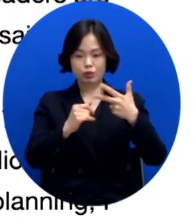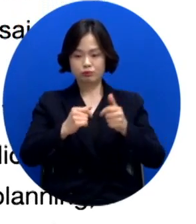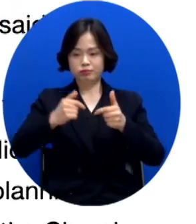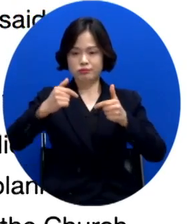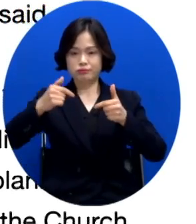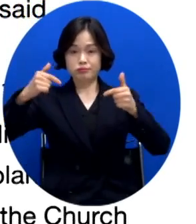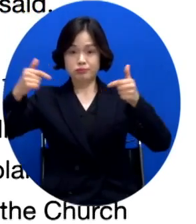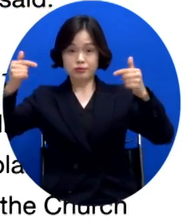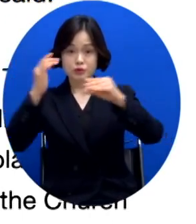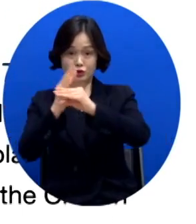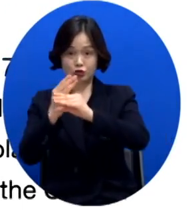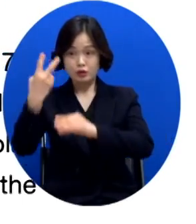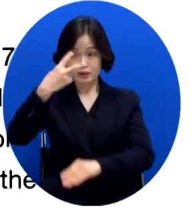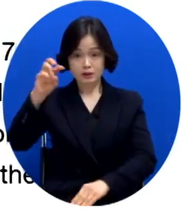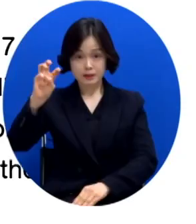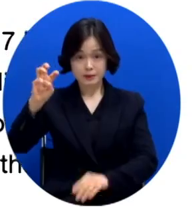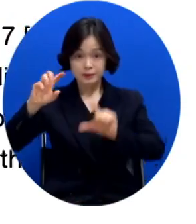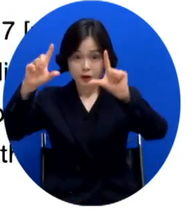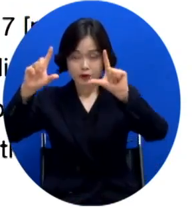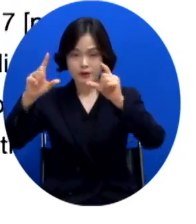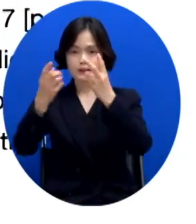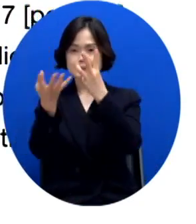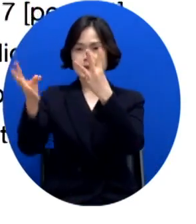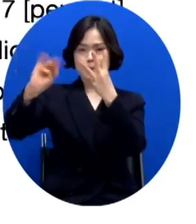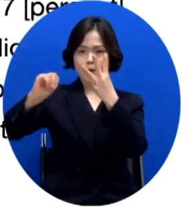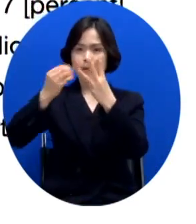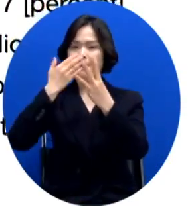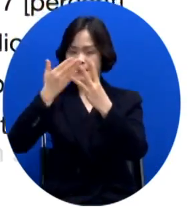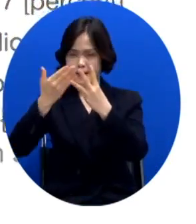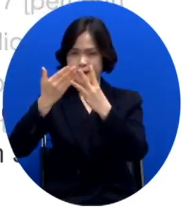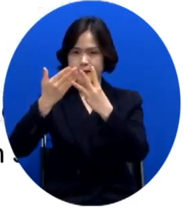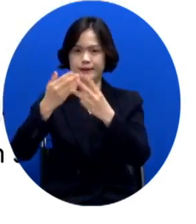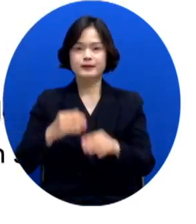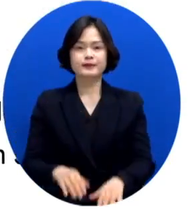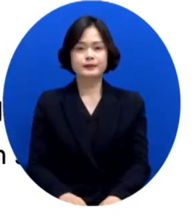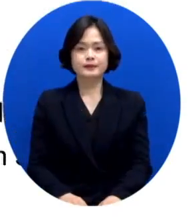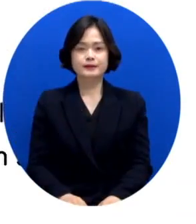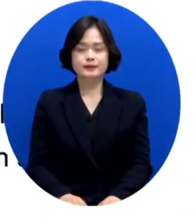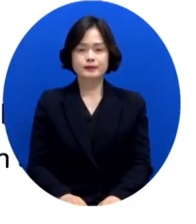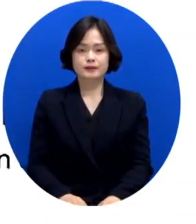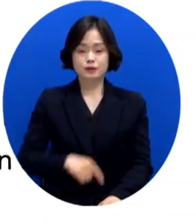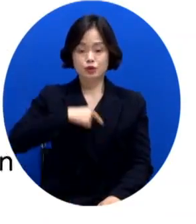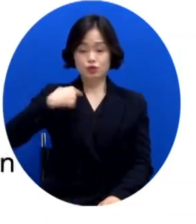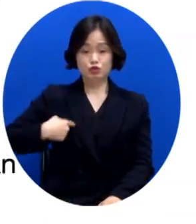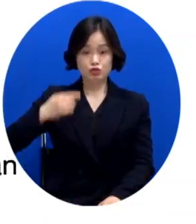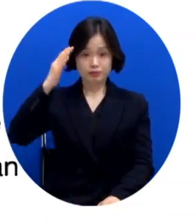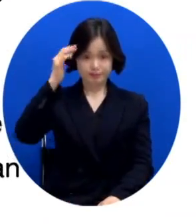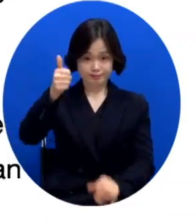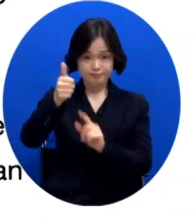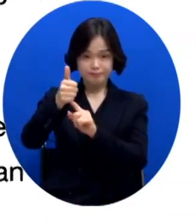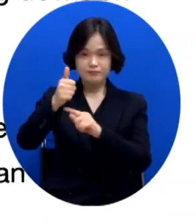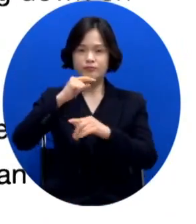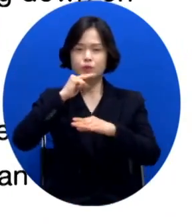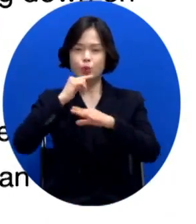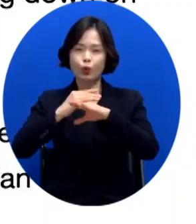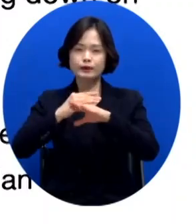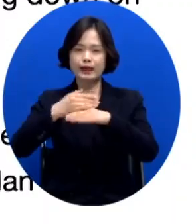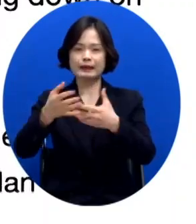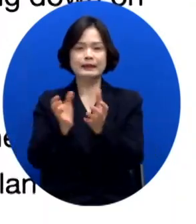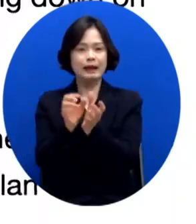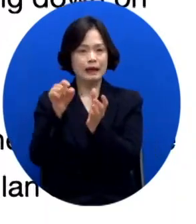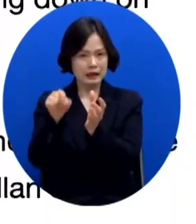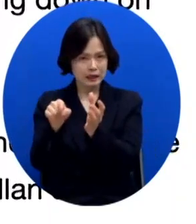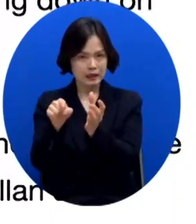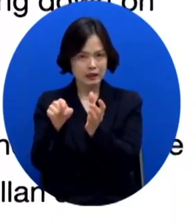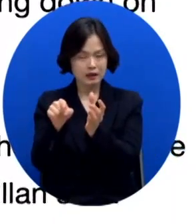2030년까지 기독교인이 3억 명으로 증가할 것이라고 전망했습니다. 또 시진핑 주석이 이끄는 공산당이 중국 교회를 표적으로